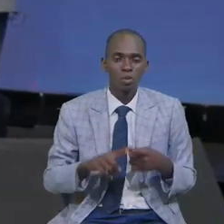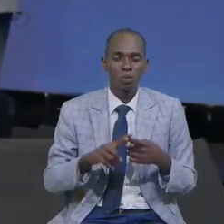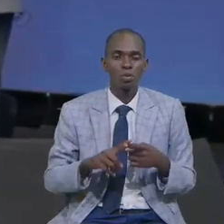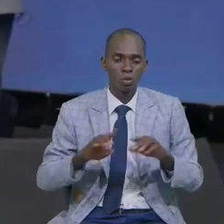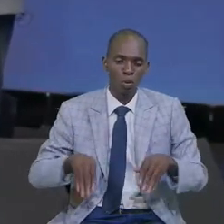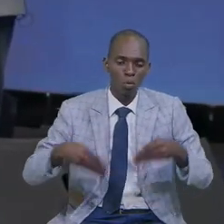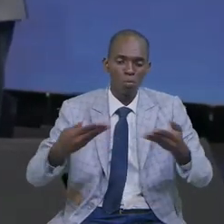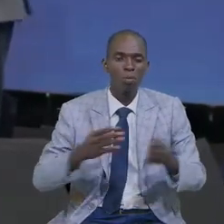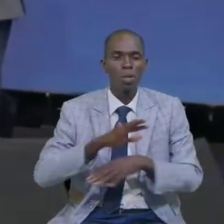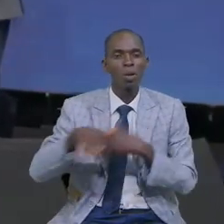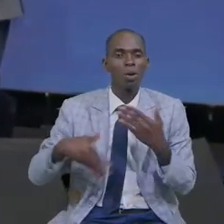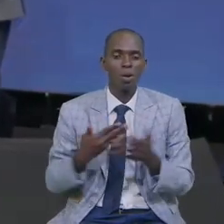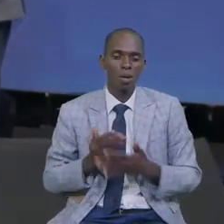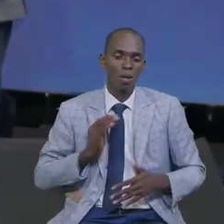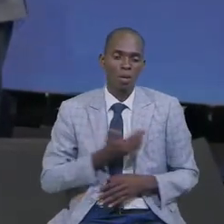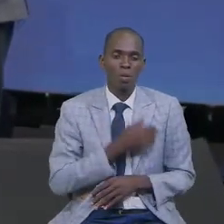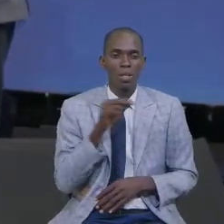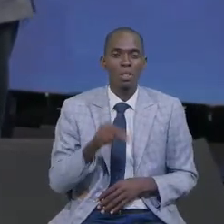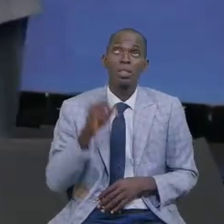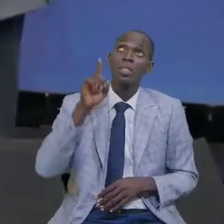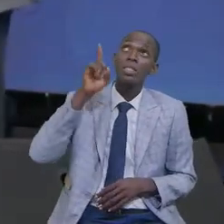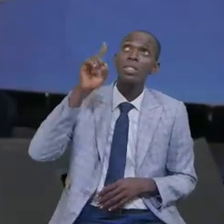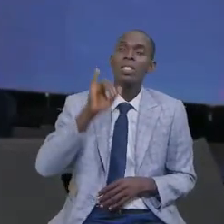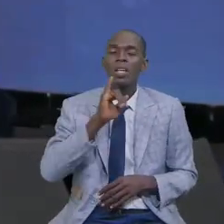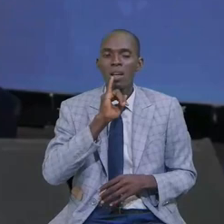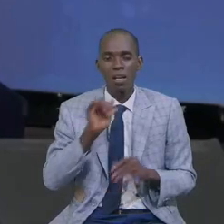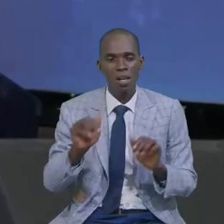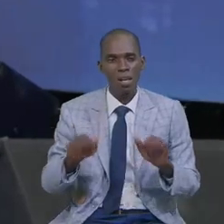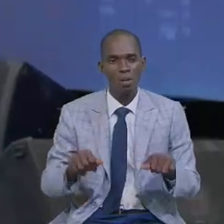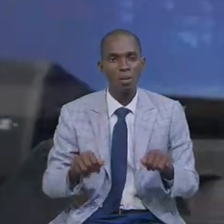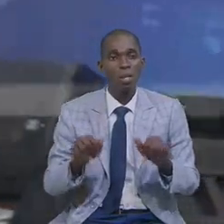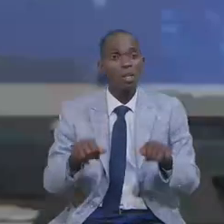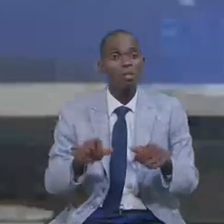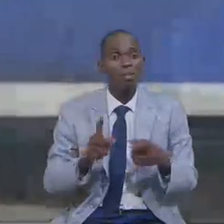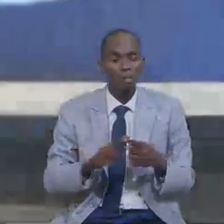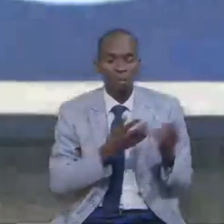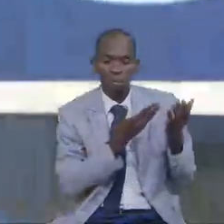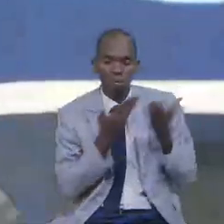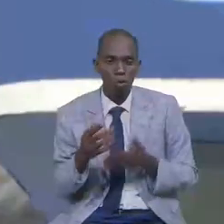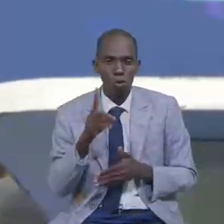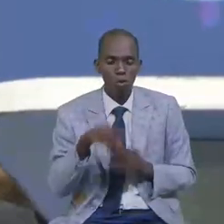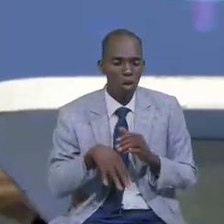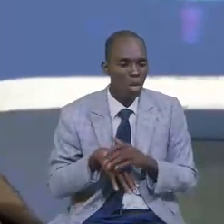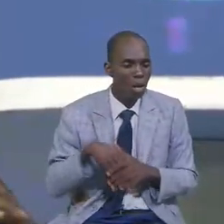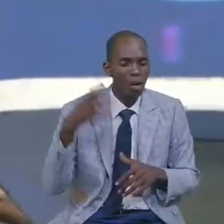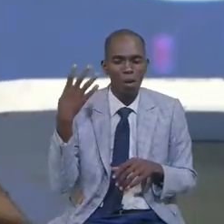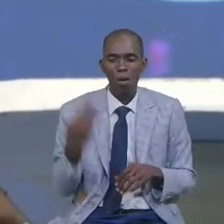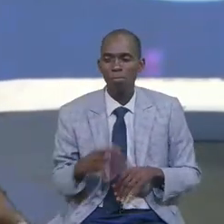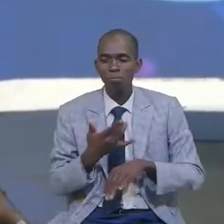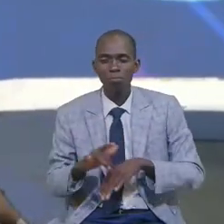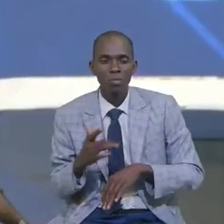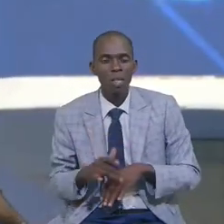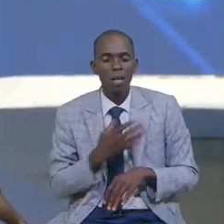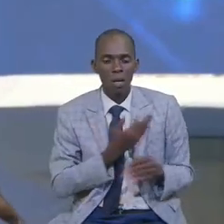pourvoir à tous nos besoins. C'est aussi pour cela qu'il peut. Il peut donc vous sortir des manquements et